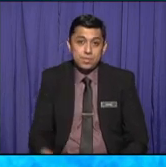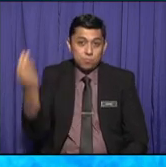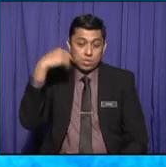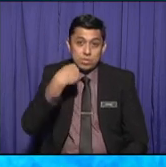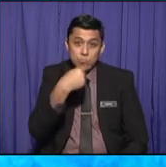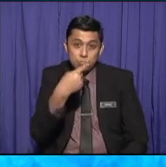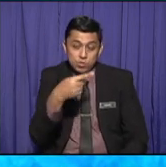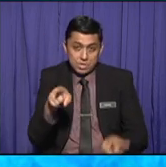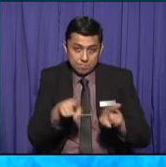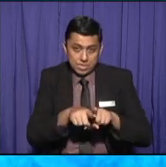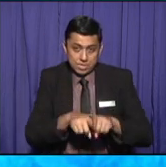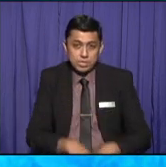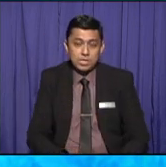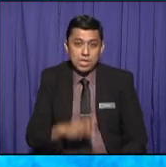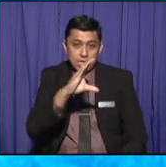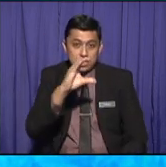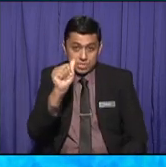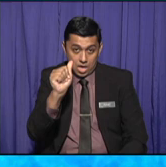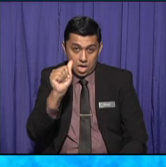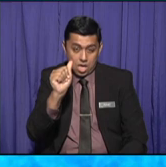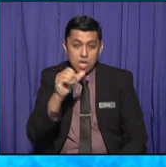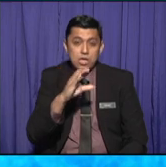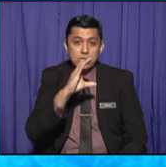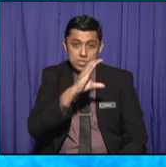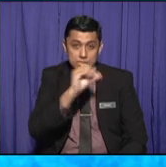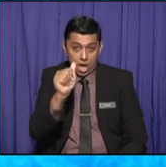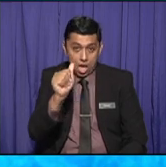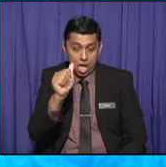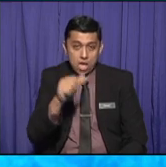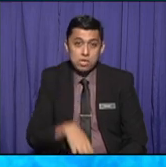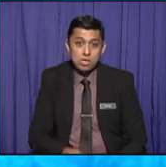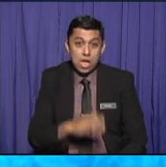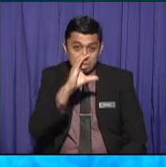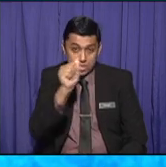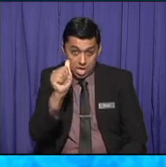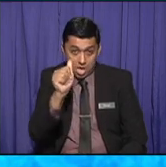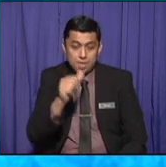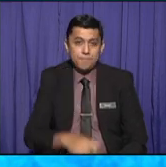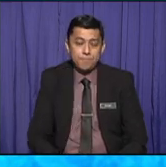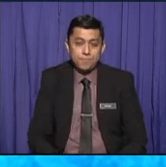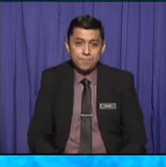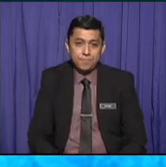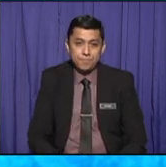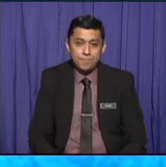Mari sebut bersama. Ca, ca, ca.